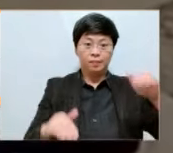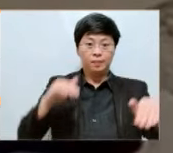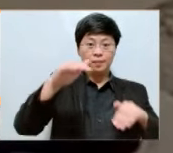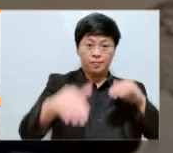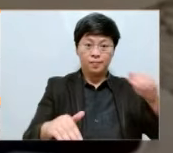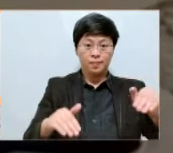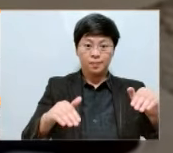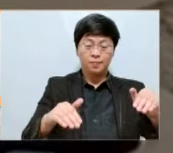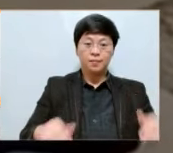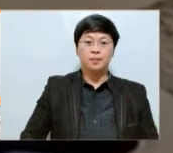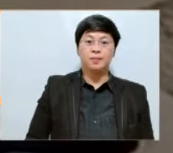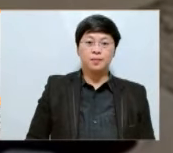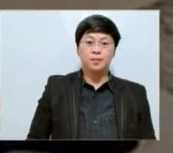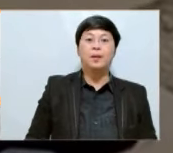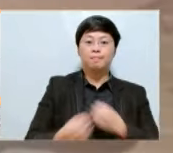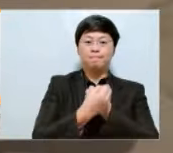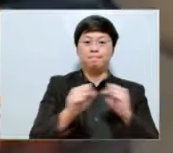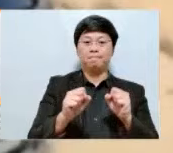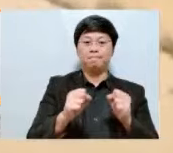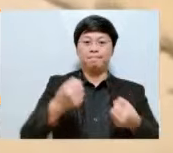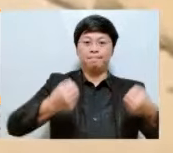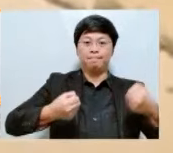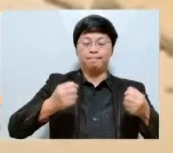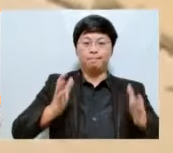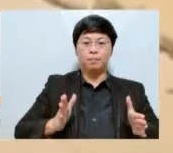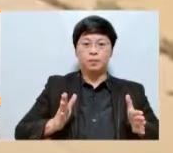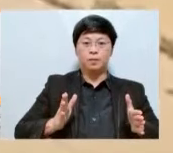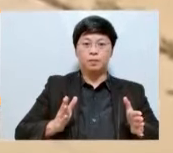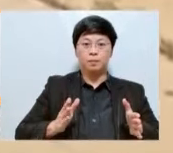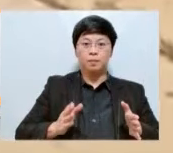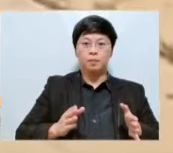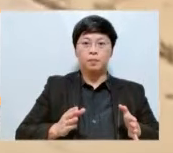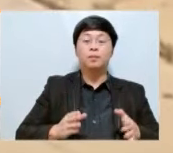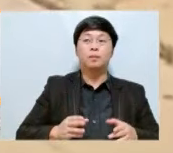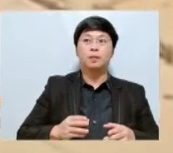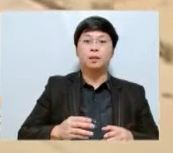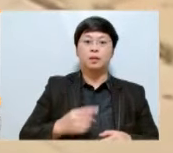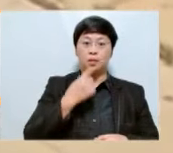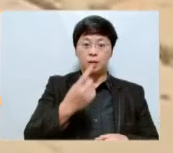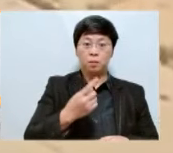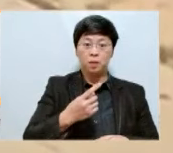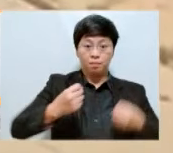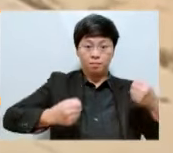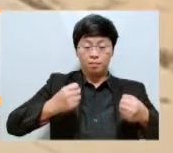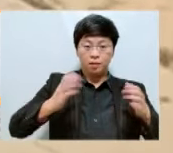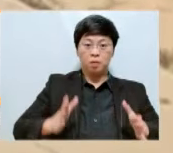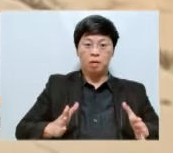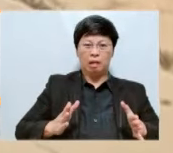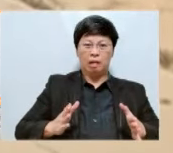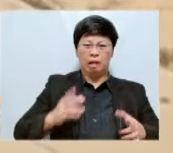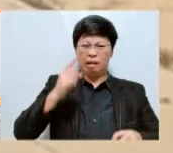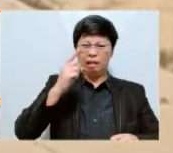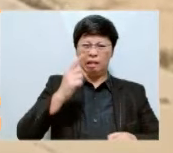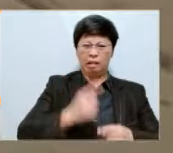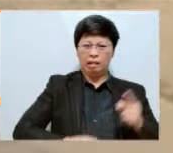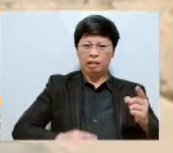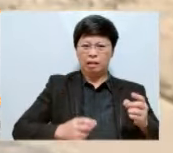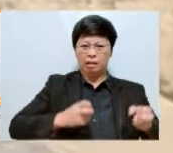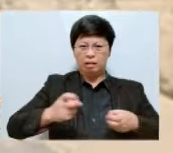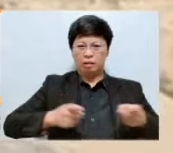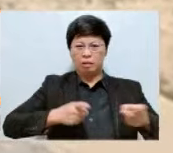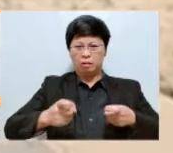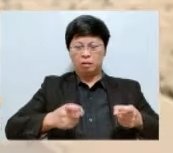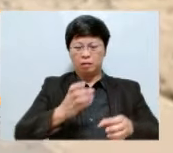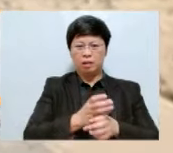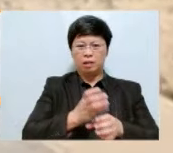Dito na nasagip ang driver ayon sa biktima. Nawalan siya ng kontrol sa sasakyan kaya nahulog siya sa tubig. Hindi naman siya nasugatan. Wala